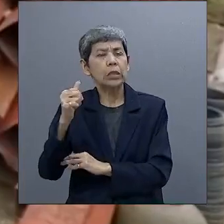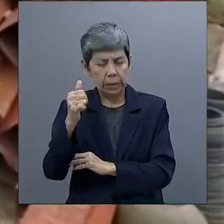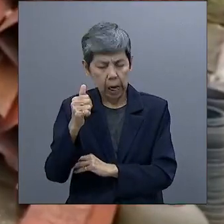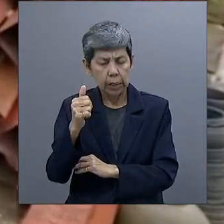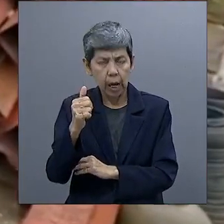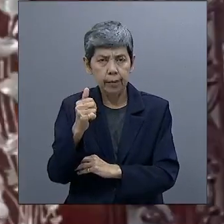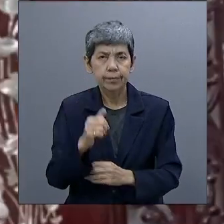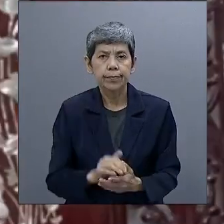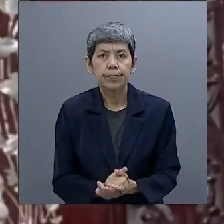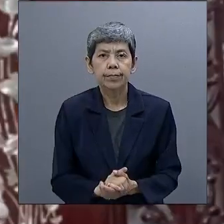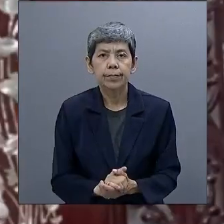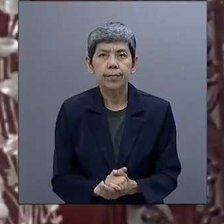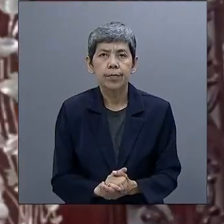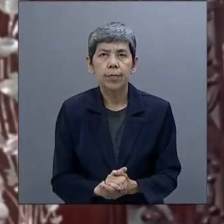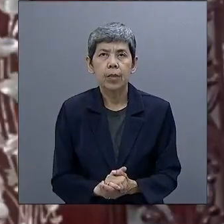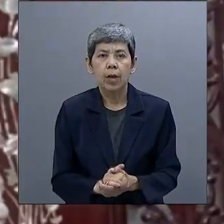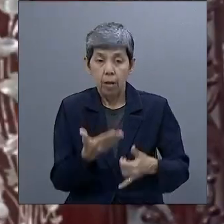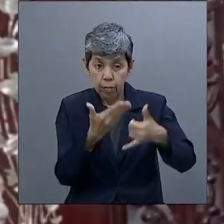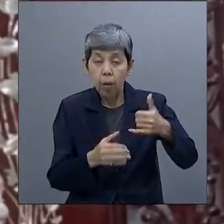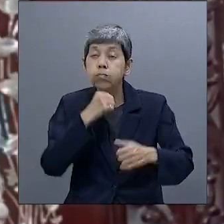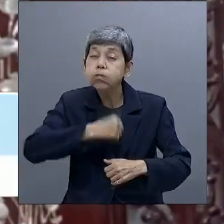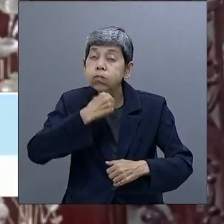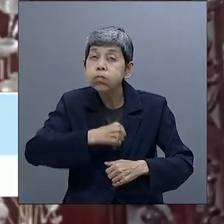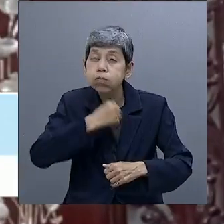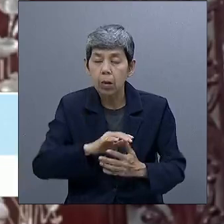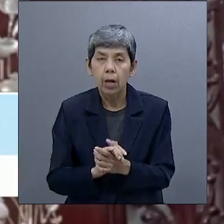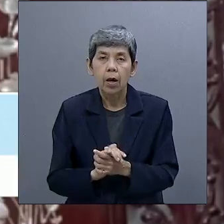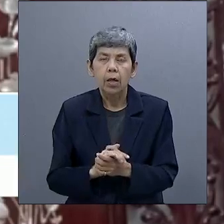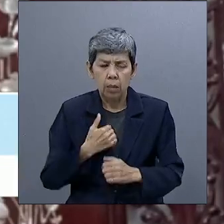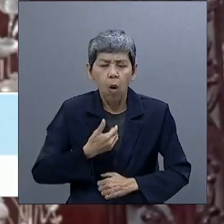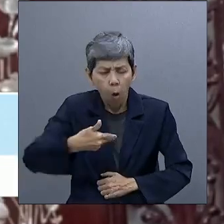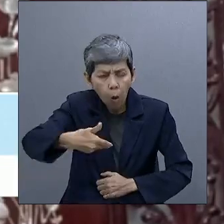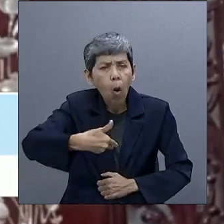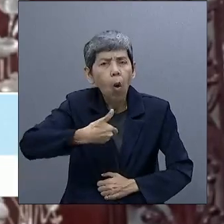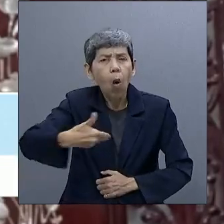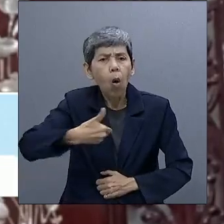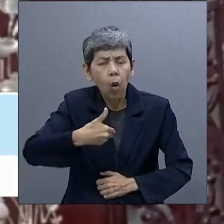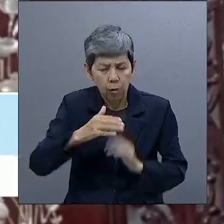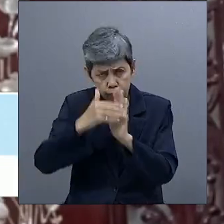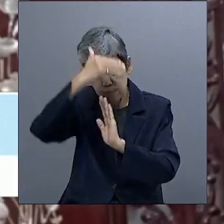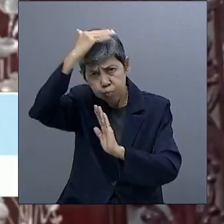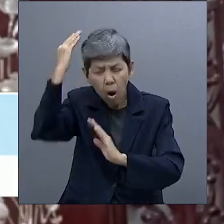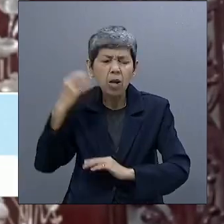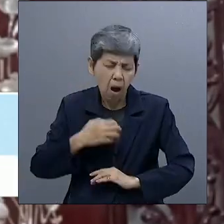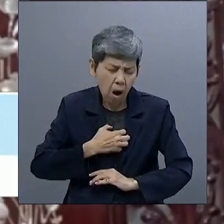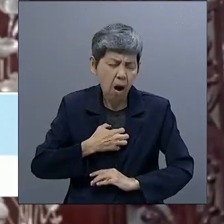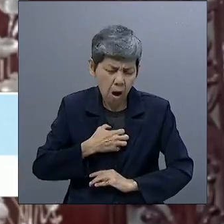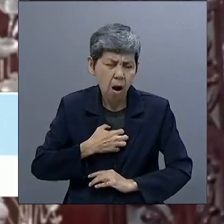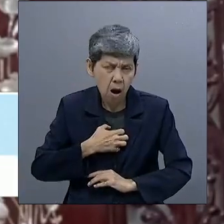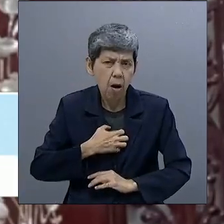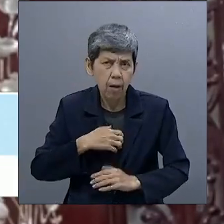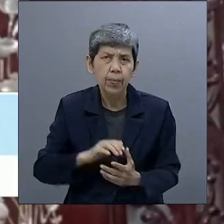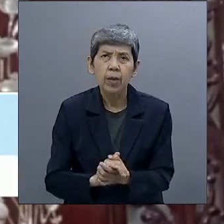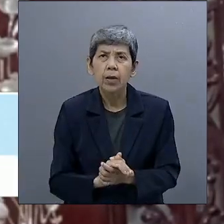ะ ตัวลุงโมดเนี่ยท่านได้มาขอบรรพชาสมบัติและ